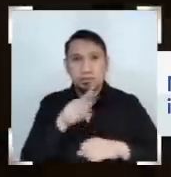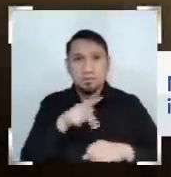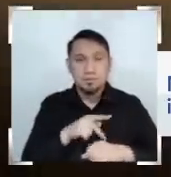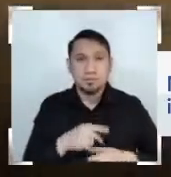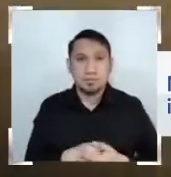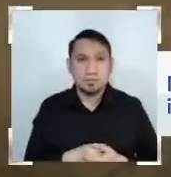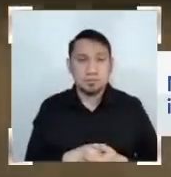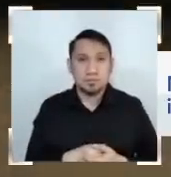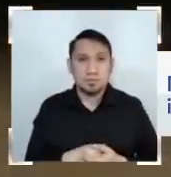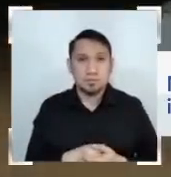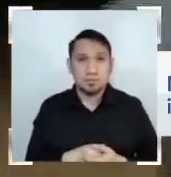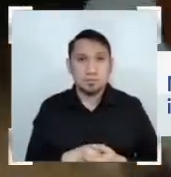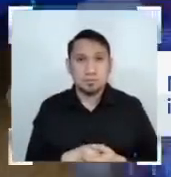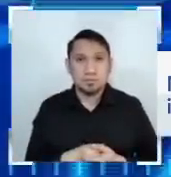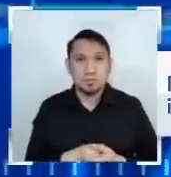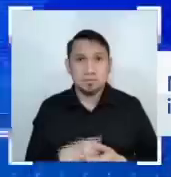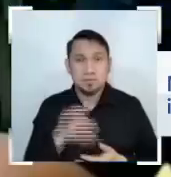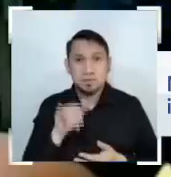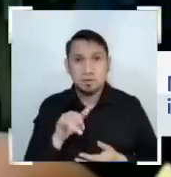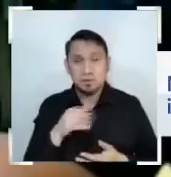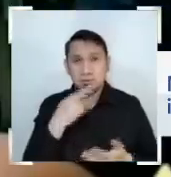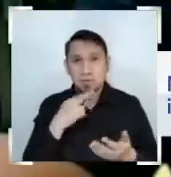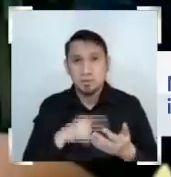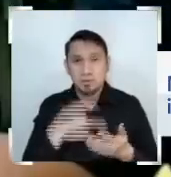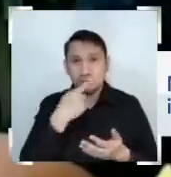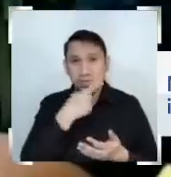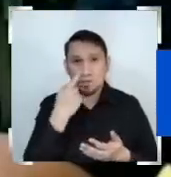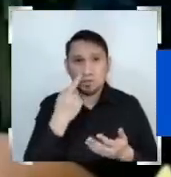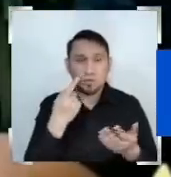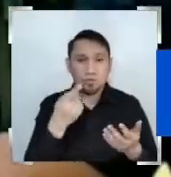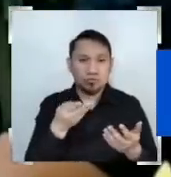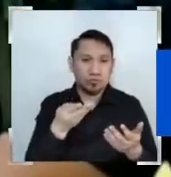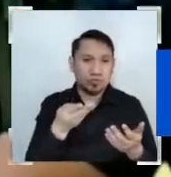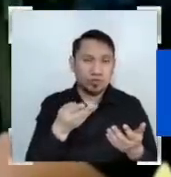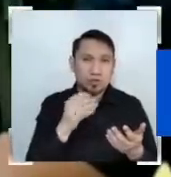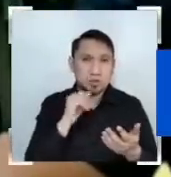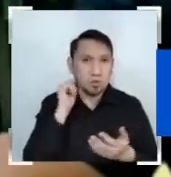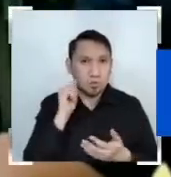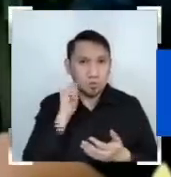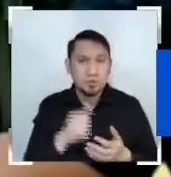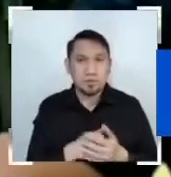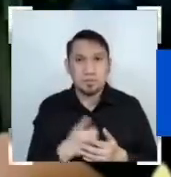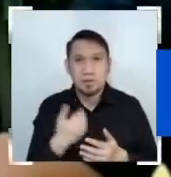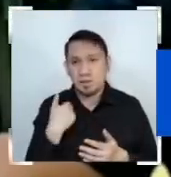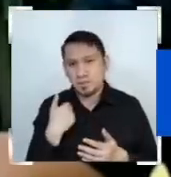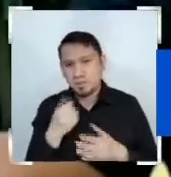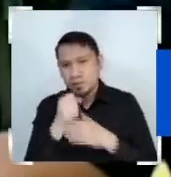May mga isolated reports pero hindi po talaga siya masasabi nating daily occurrence. May mga isolated reports at saka